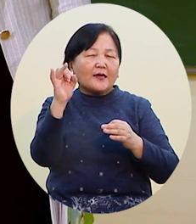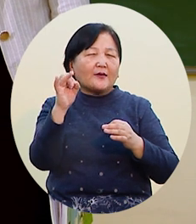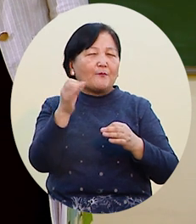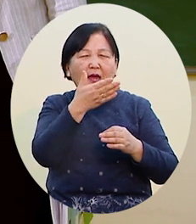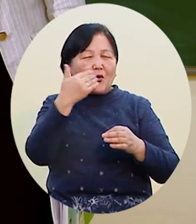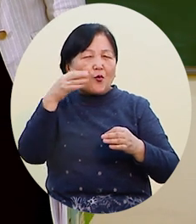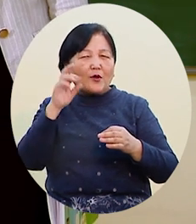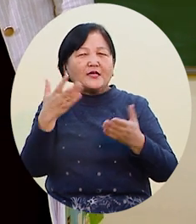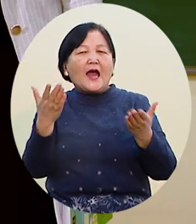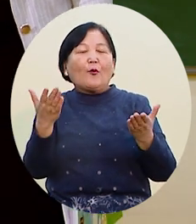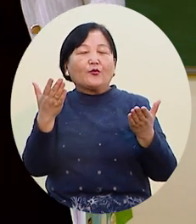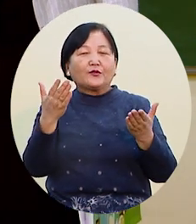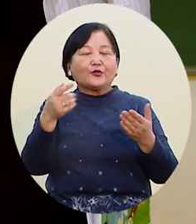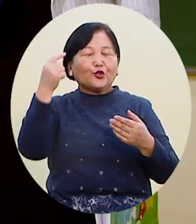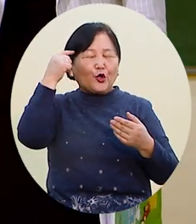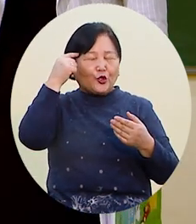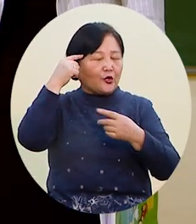бодож тунгааж байгаарэ.